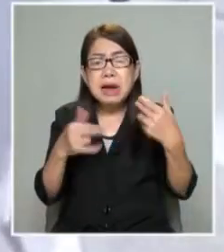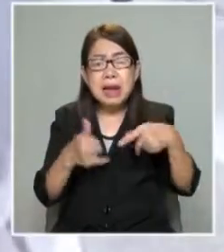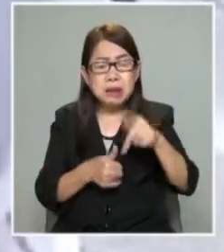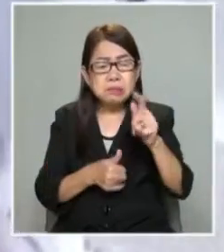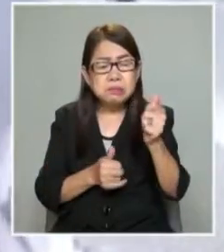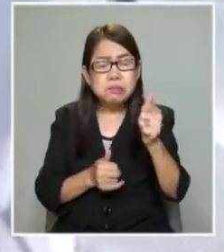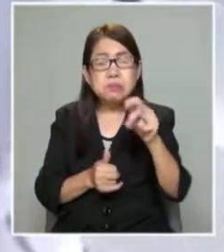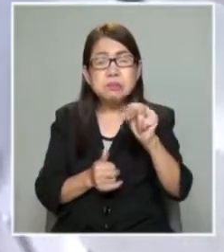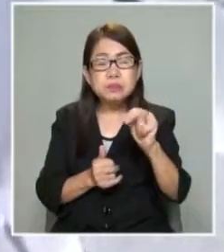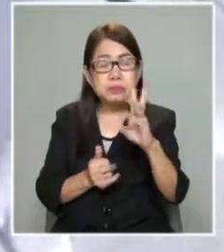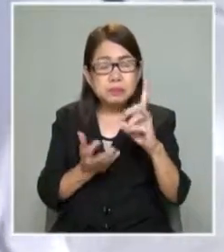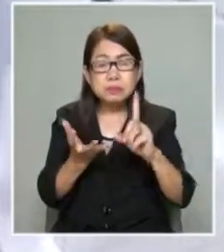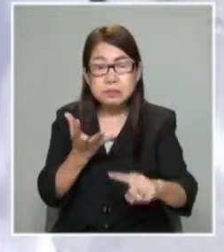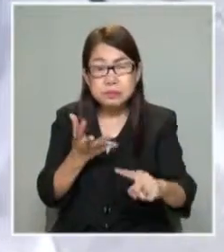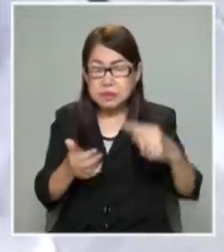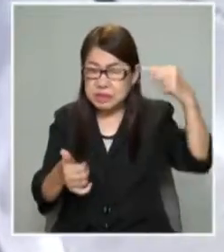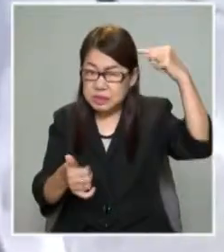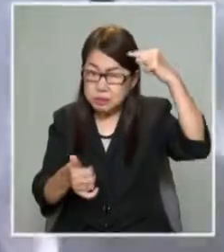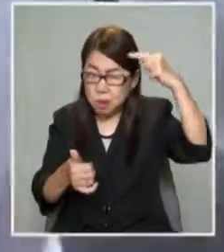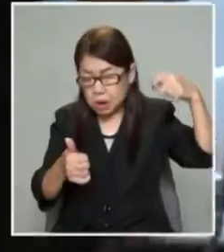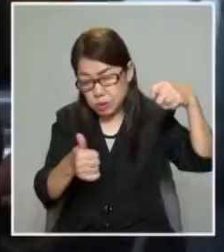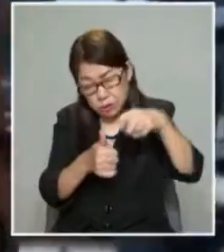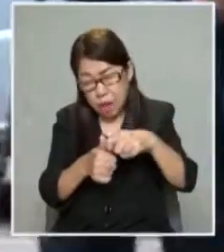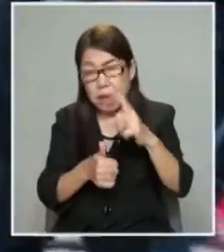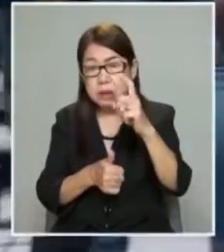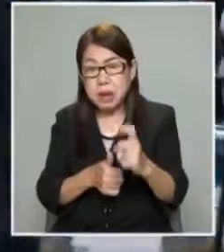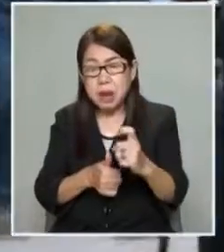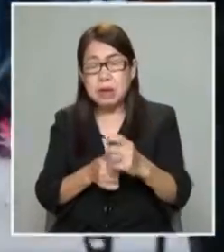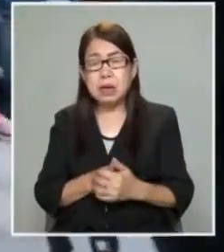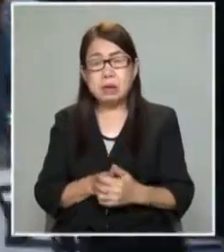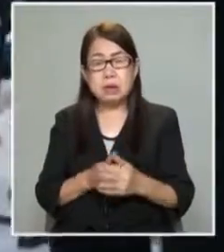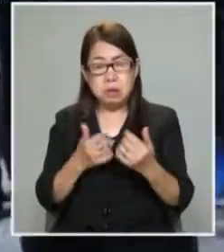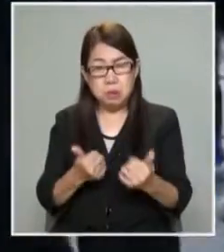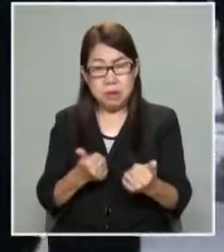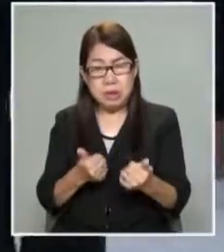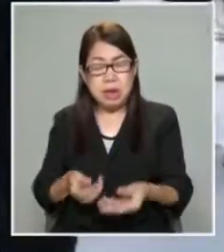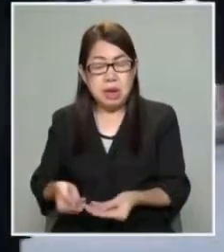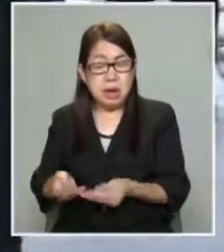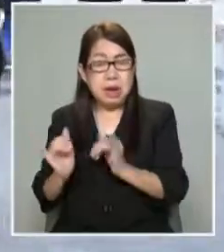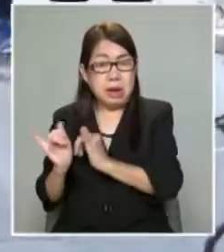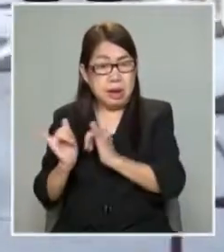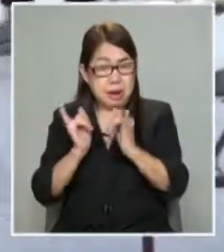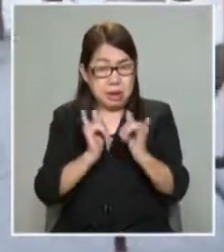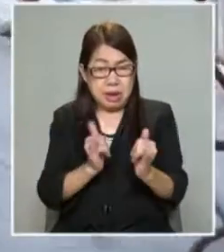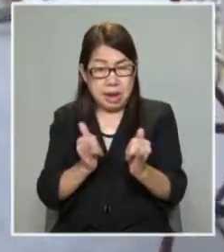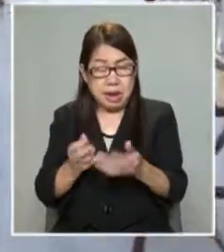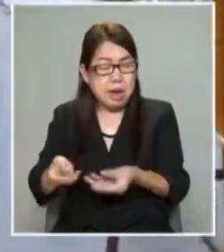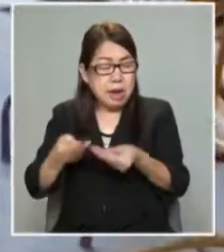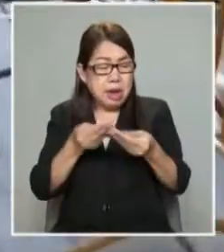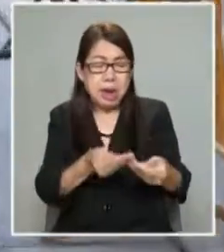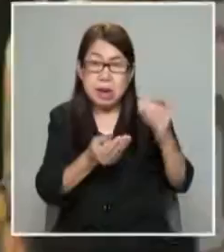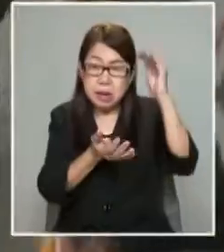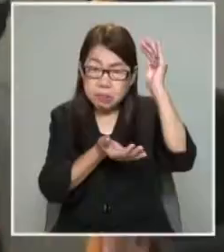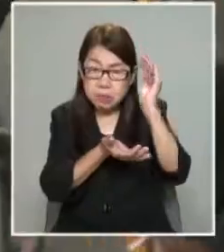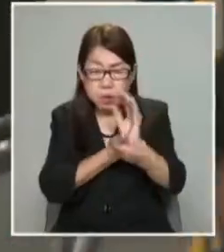รที่ถูกรุมแทงจนเสียชีวิตอย่างโหดเหี้ยมแม้ว่าล่าสุดเมื่อคดีถูกโอนมาอยู่ในความดูแลของกองปราบปรามแล้วจะมี